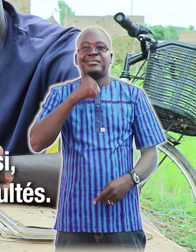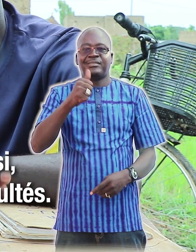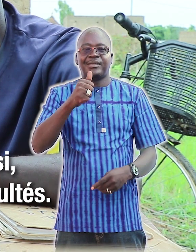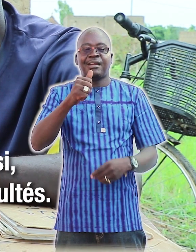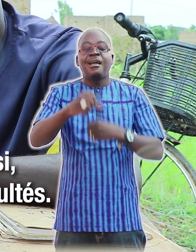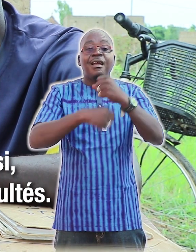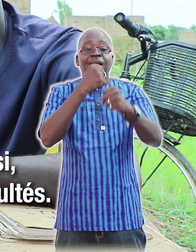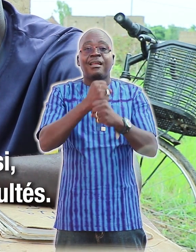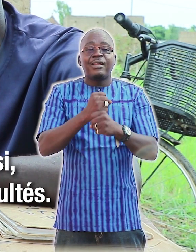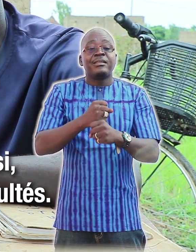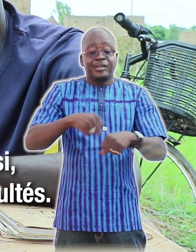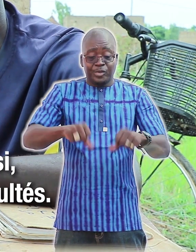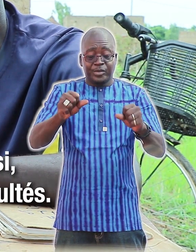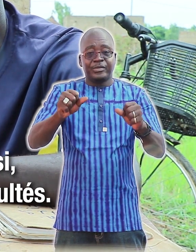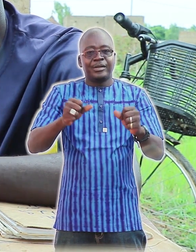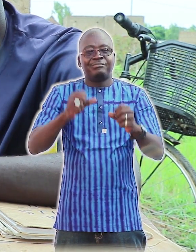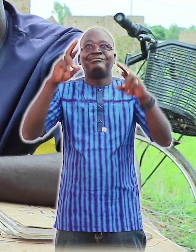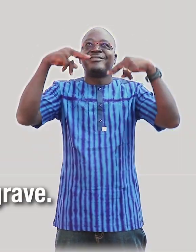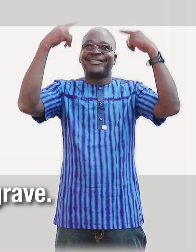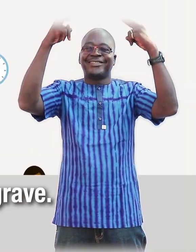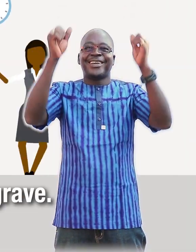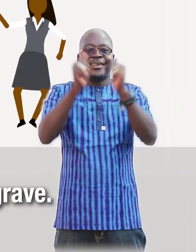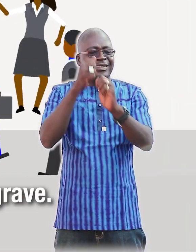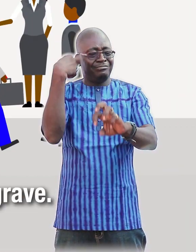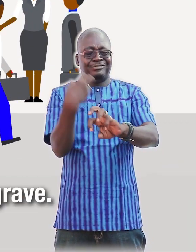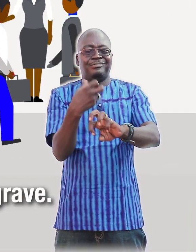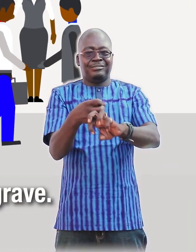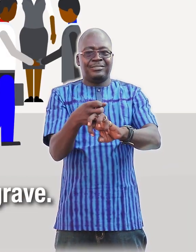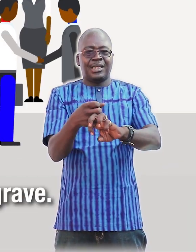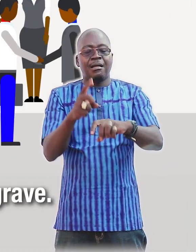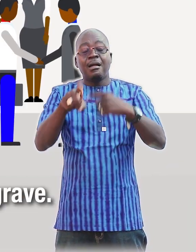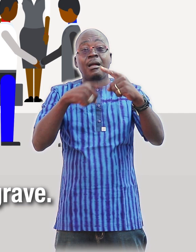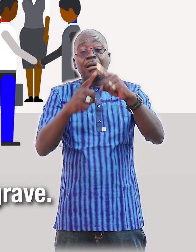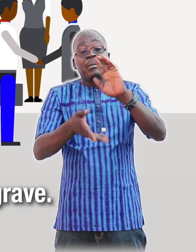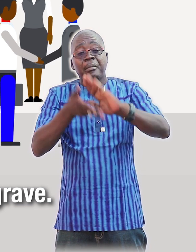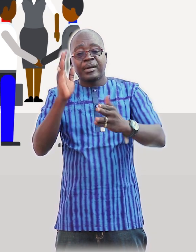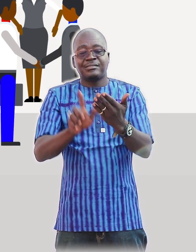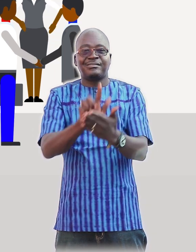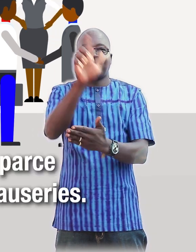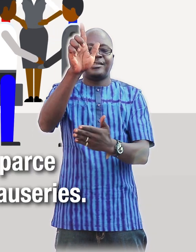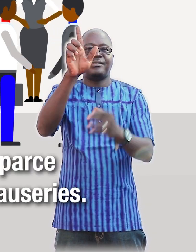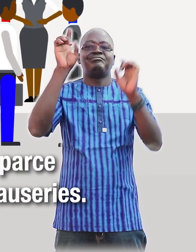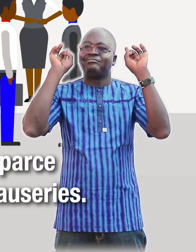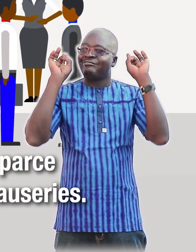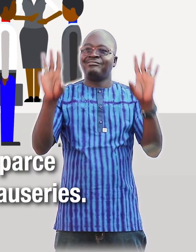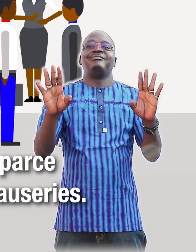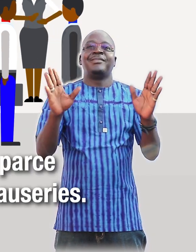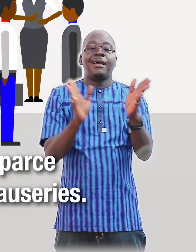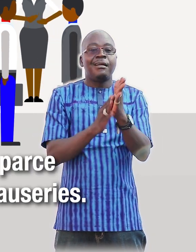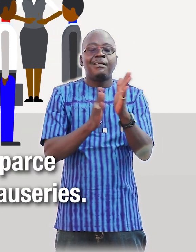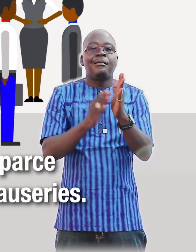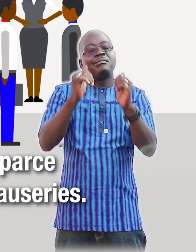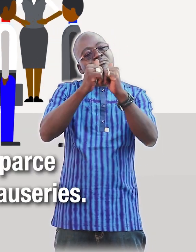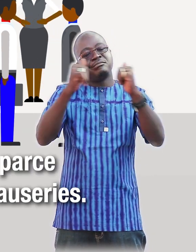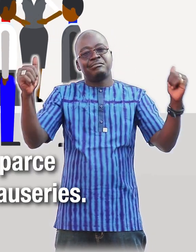réussi, mais avec beaucoup de difficultés. Une fois au lycée, le problème est devenu plus grave. À l'école, j'étais toujours